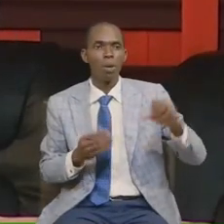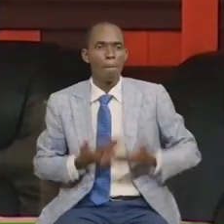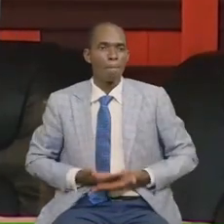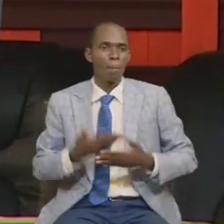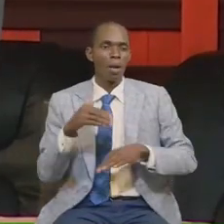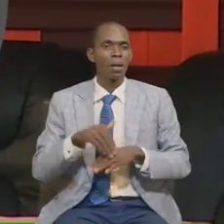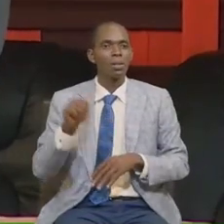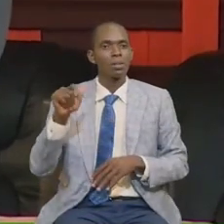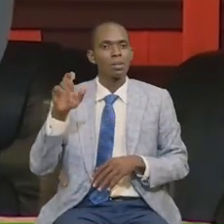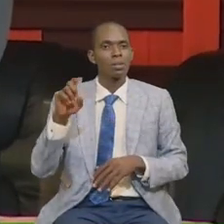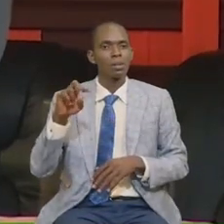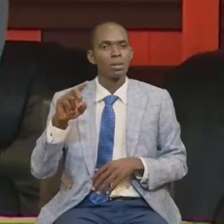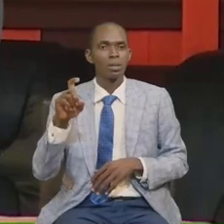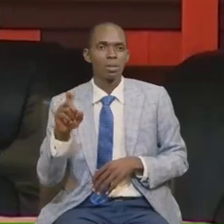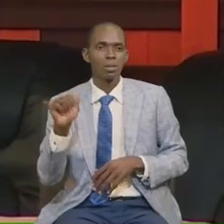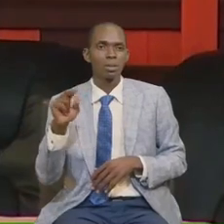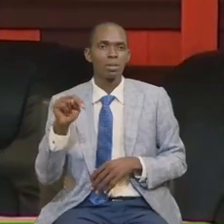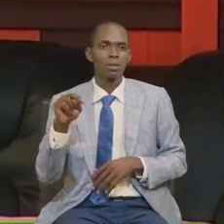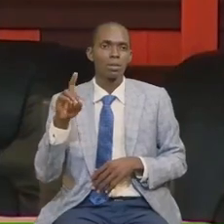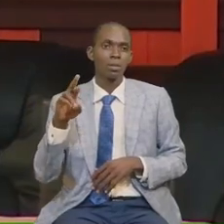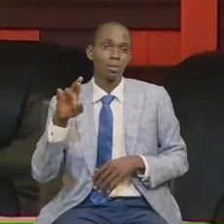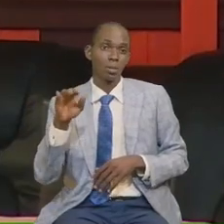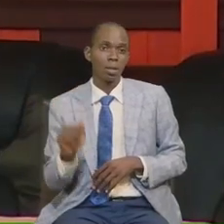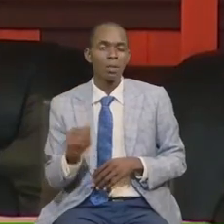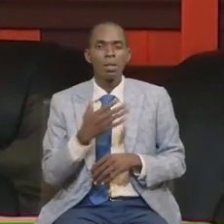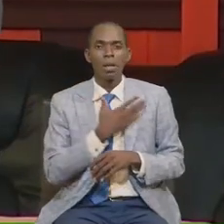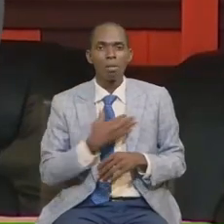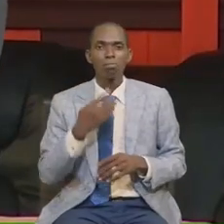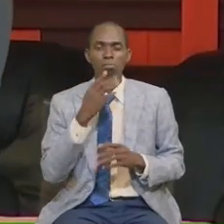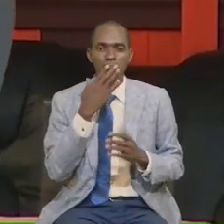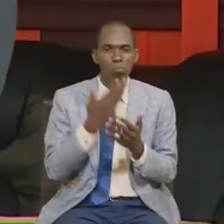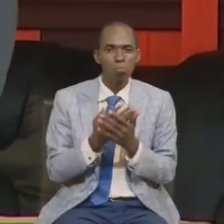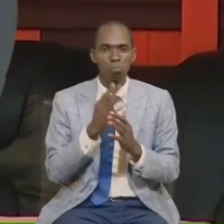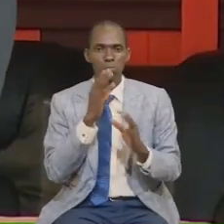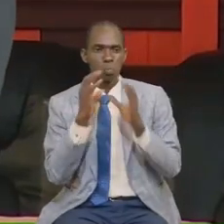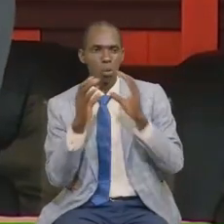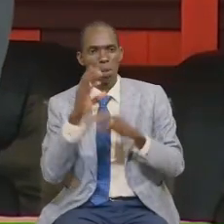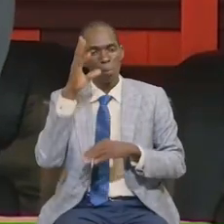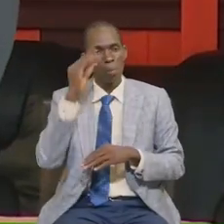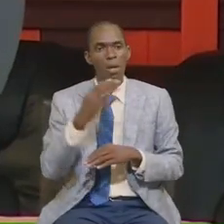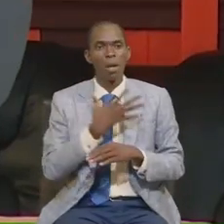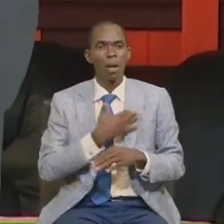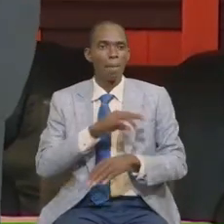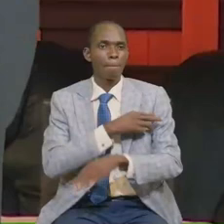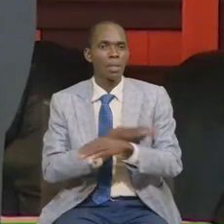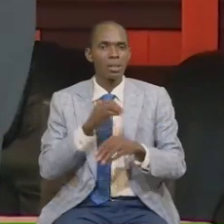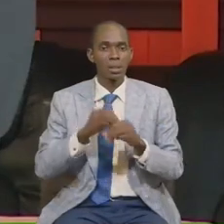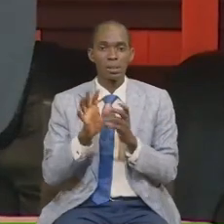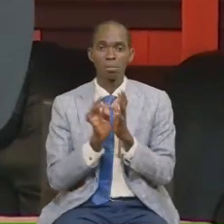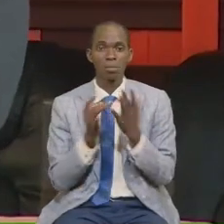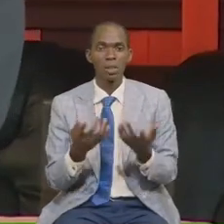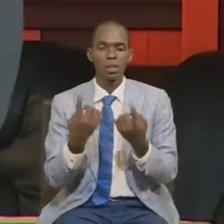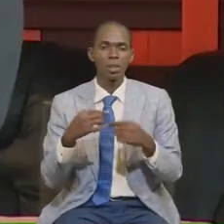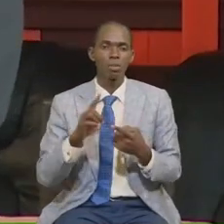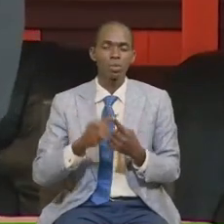d'Alexandrie, homme éloquent et versé dans les Écritures, vint à Éphèse. Il était instruit dans la voie